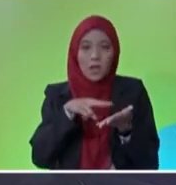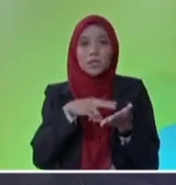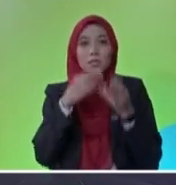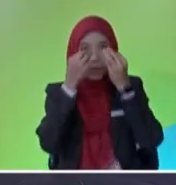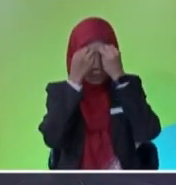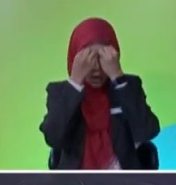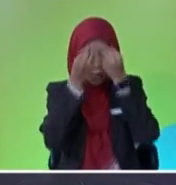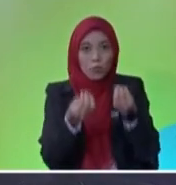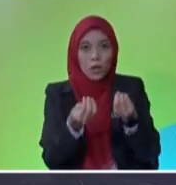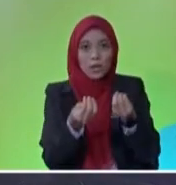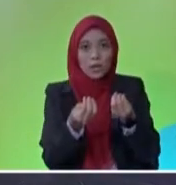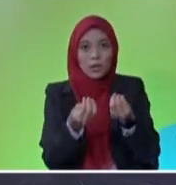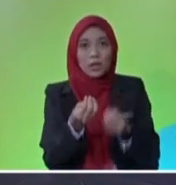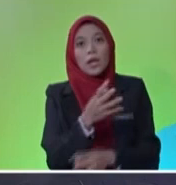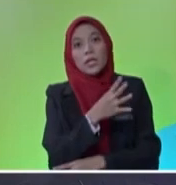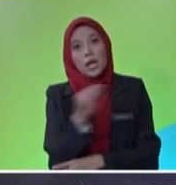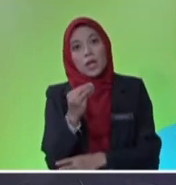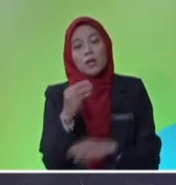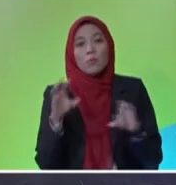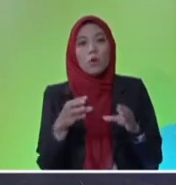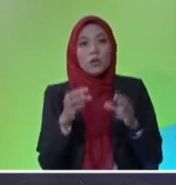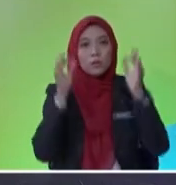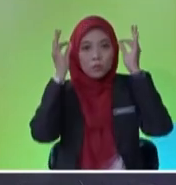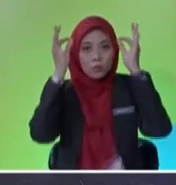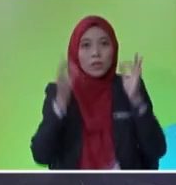diperoleh seterusnya membuat rumusan dan keputusan